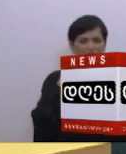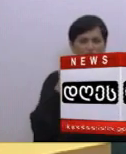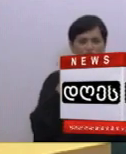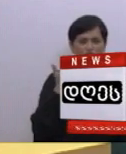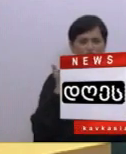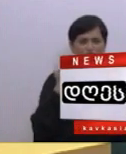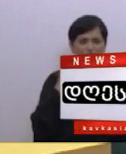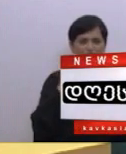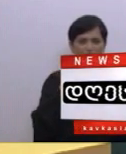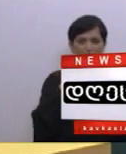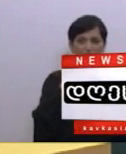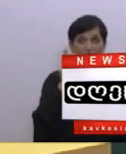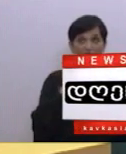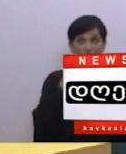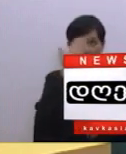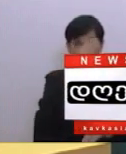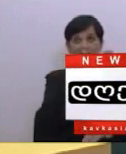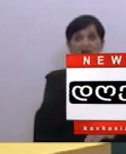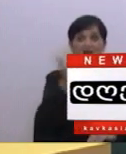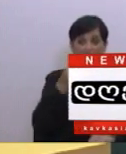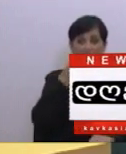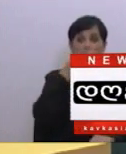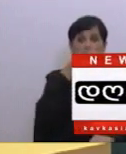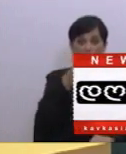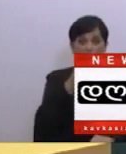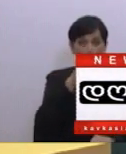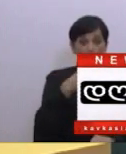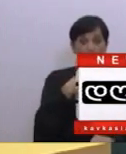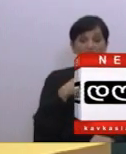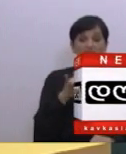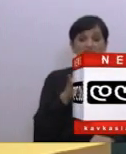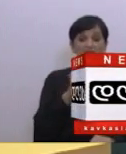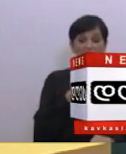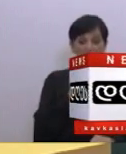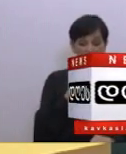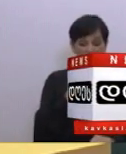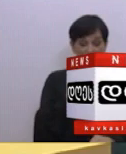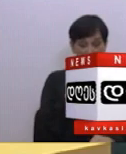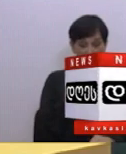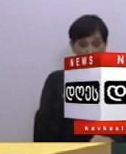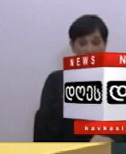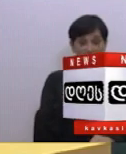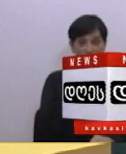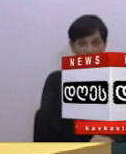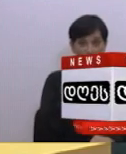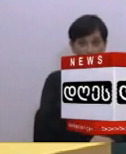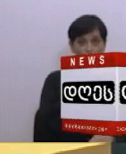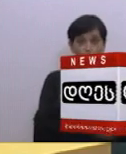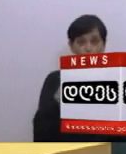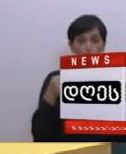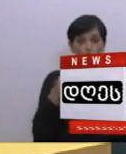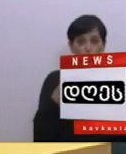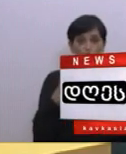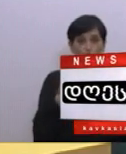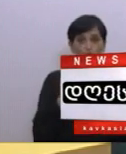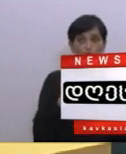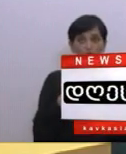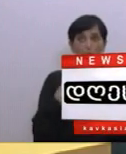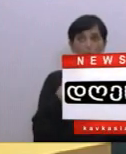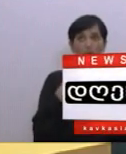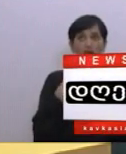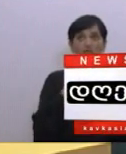კარგი. ხალხი გაქცემ პასუხს. მე სად ვიყავი და მე კი, მე სად ვიყავი და ზუსტადაც მე ვიყავი ის,